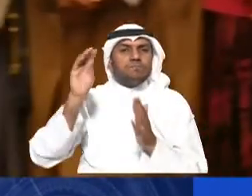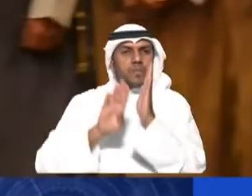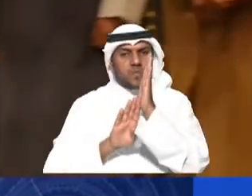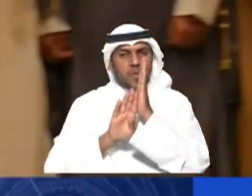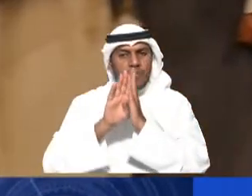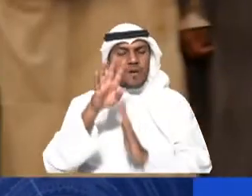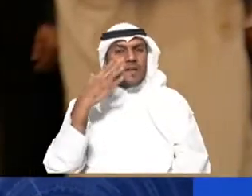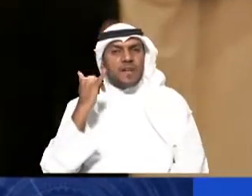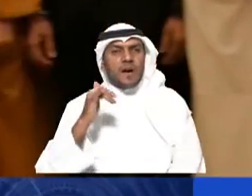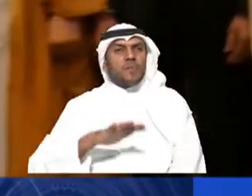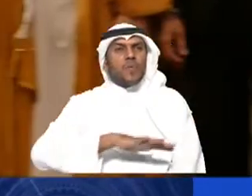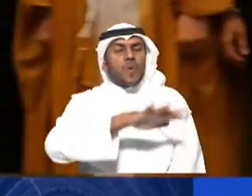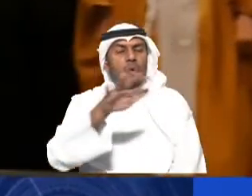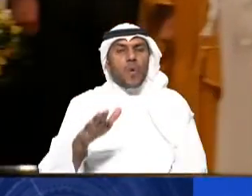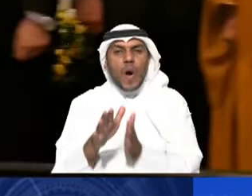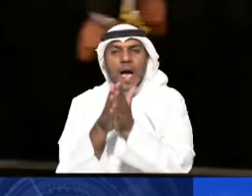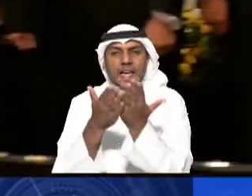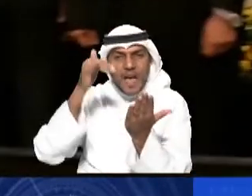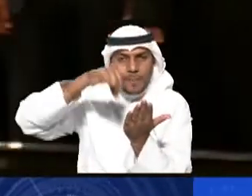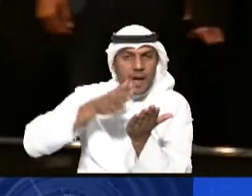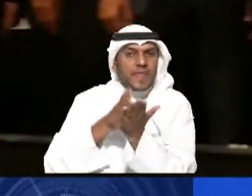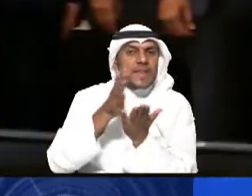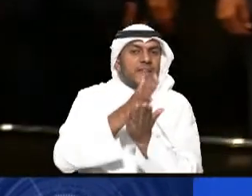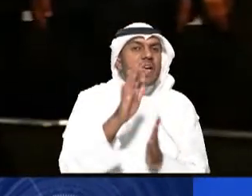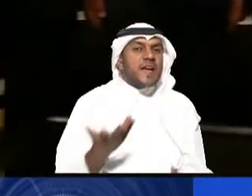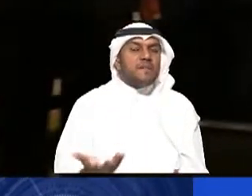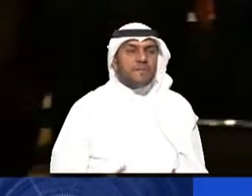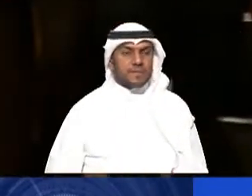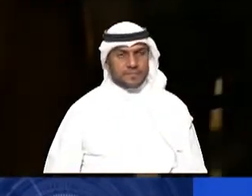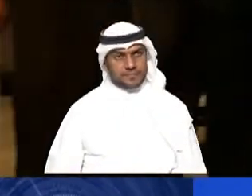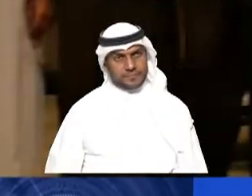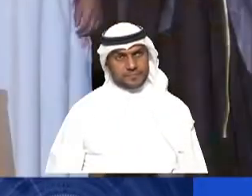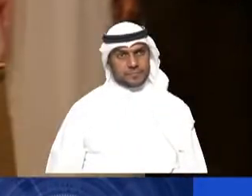العربية في المناهج والممارسات التعليمية.